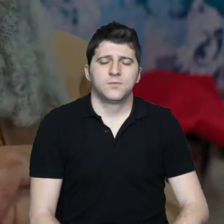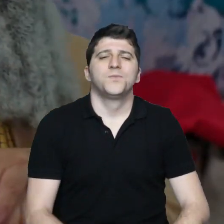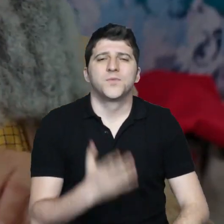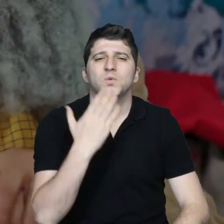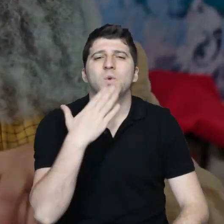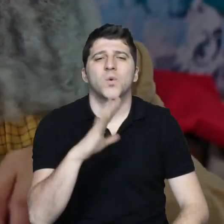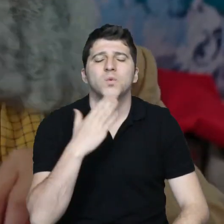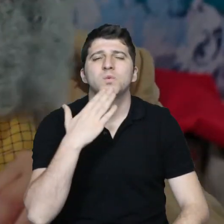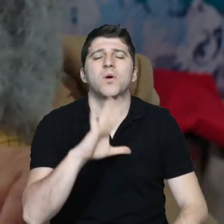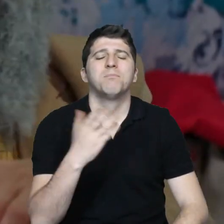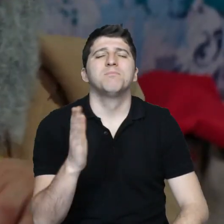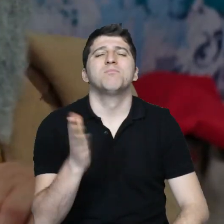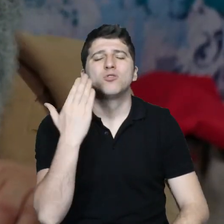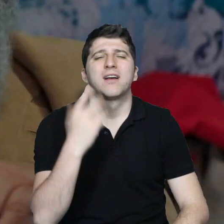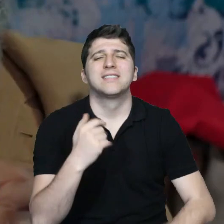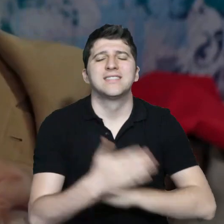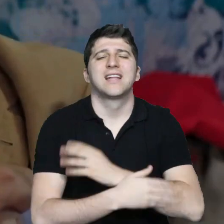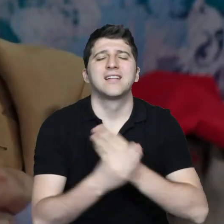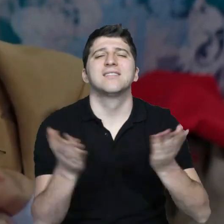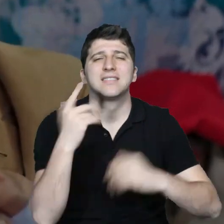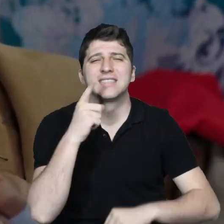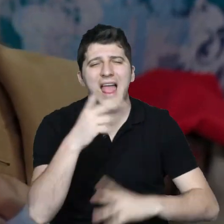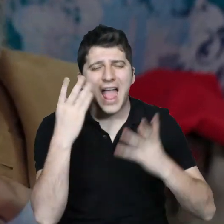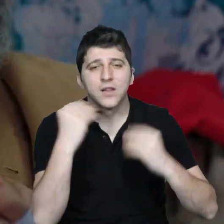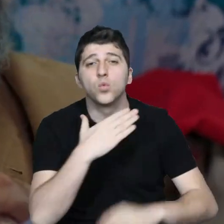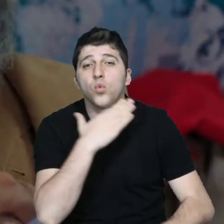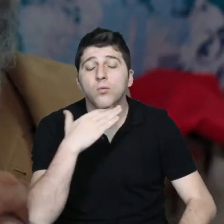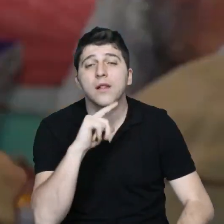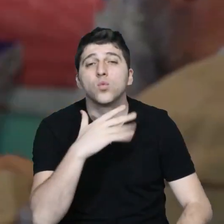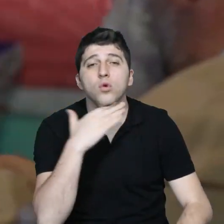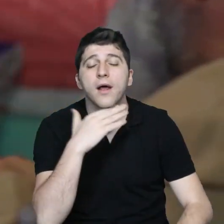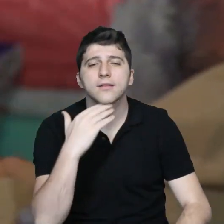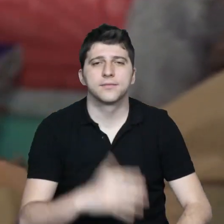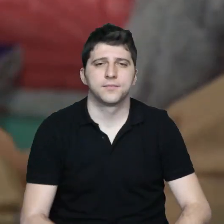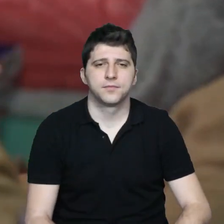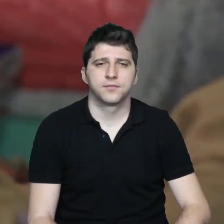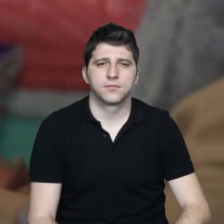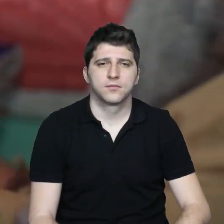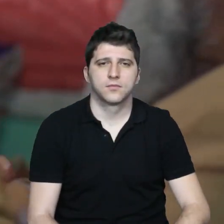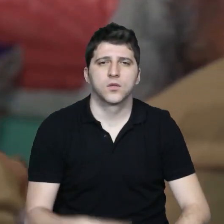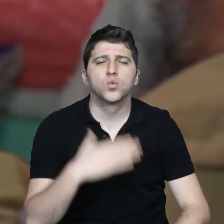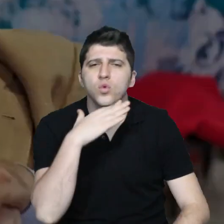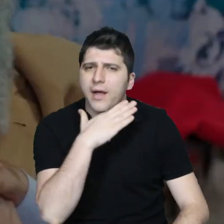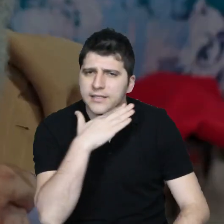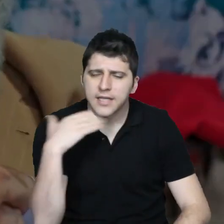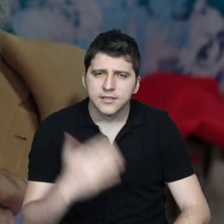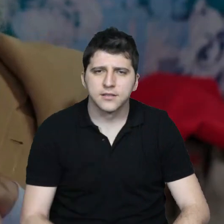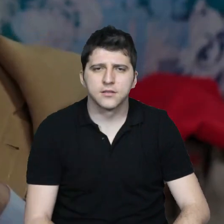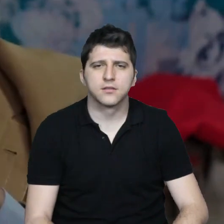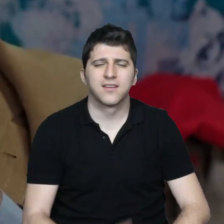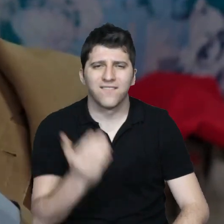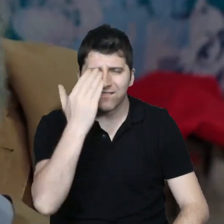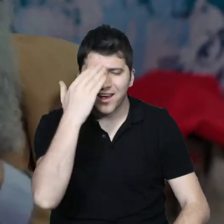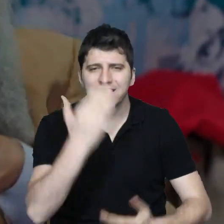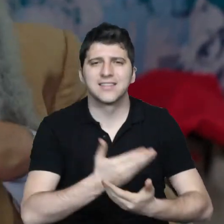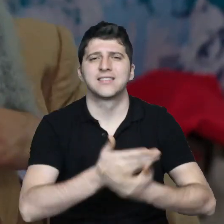Yok, yok, yok, boş ver sadakayı. Sen en iyisi kurban kes, kurban. Kes kurbanı, garibe,